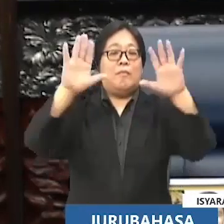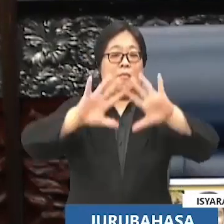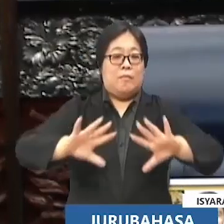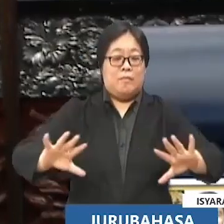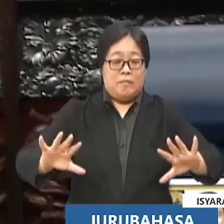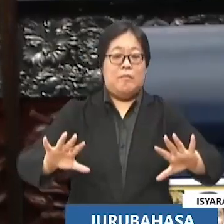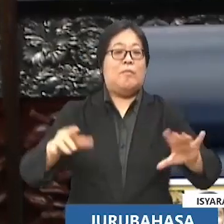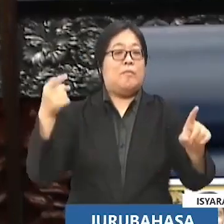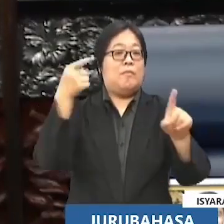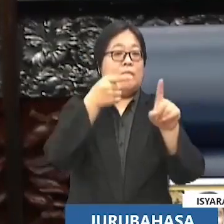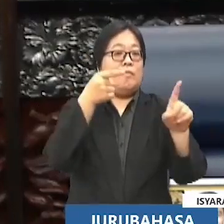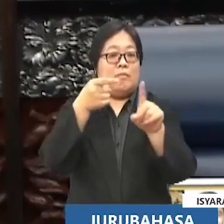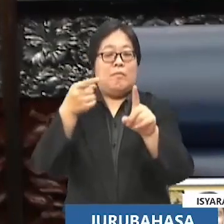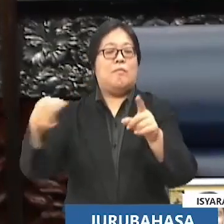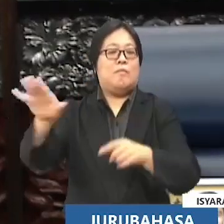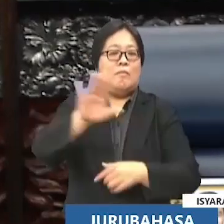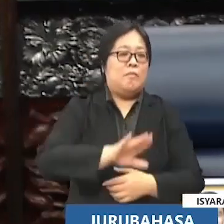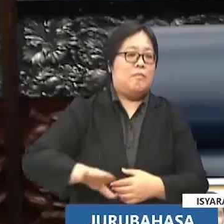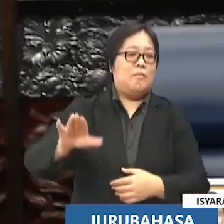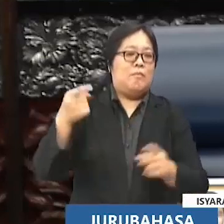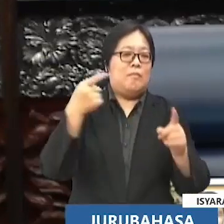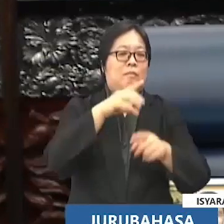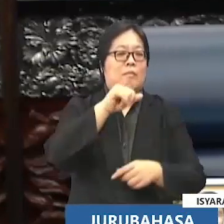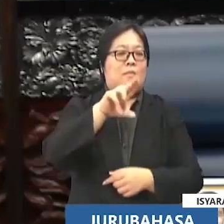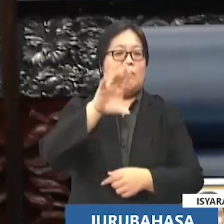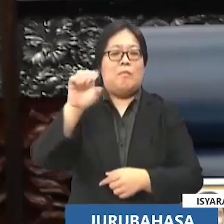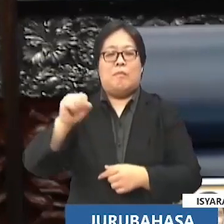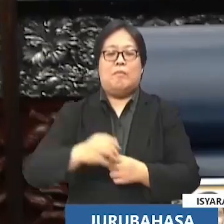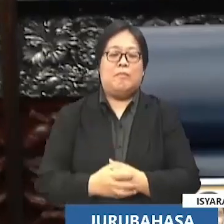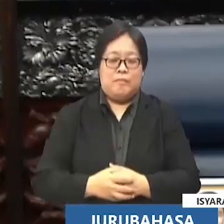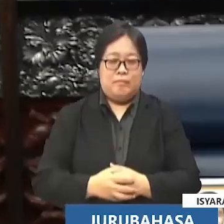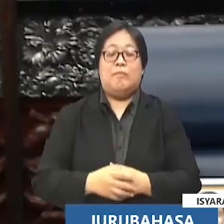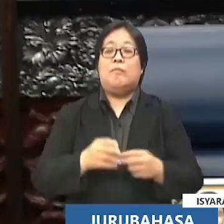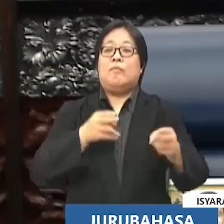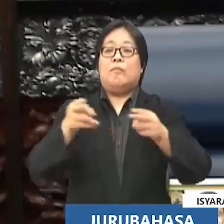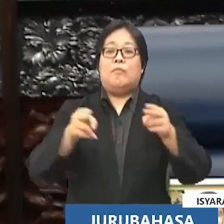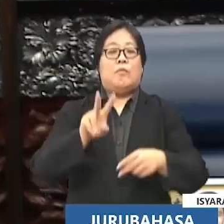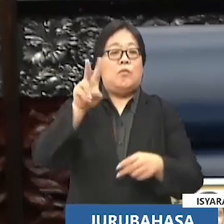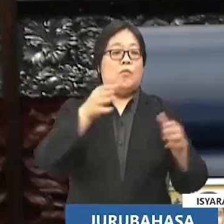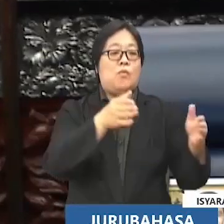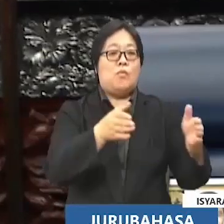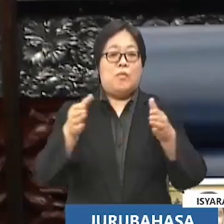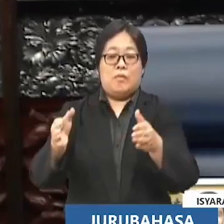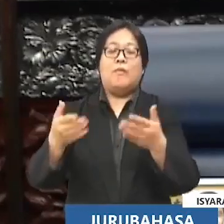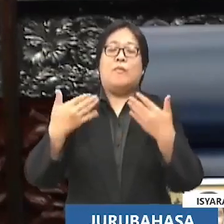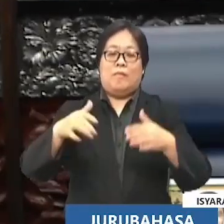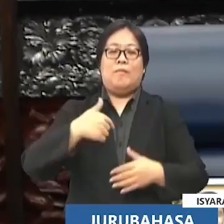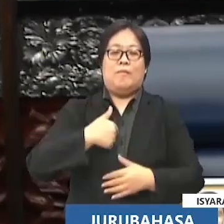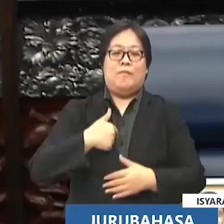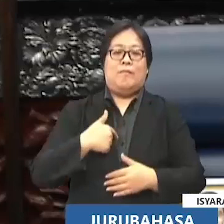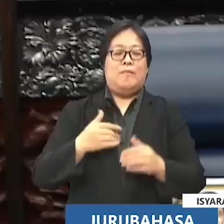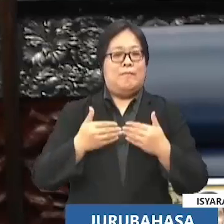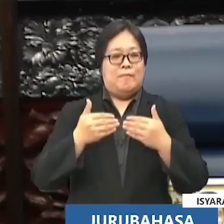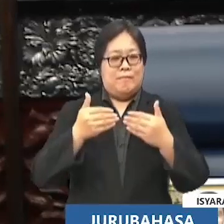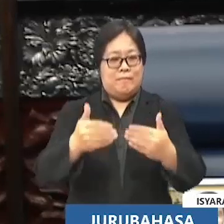dalam pendirian dia mereka terhadap AUKUS. Jadi usaha secara dua hala telah pun saya